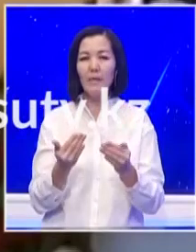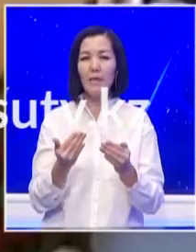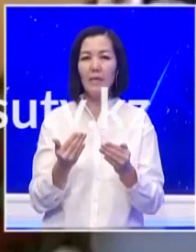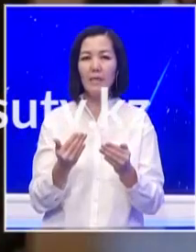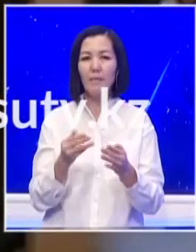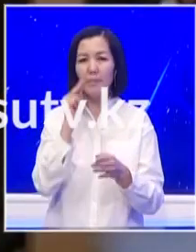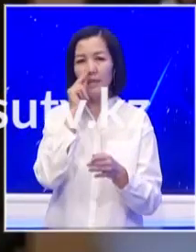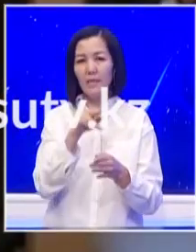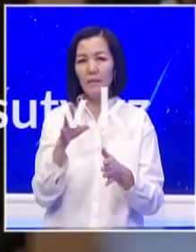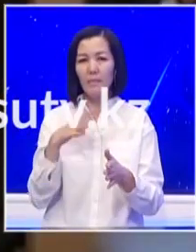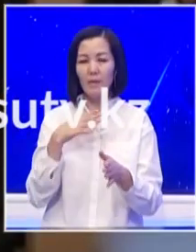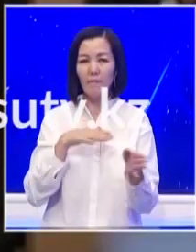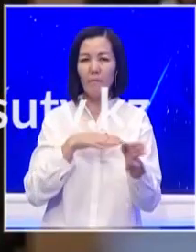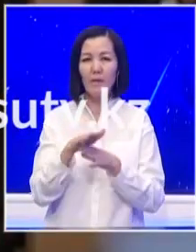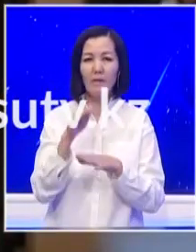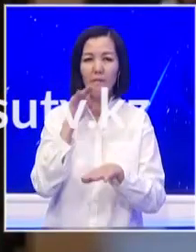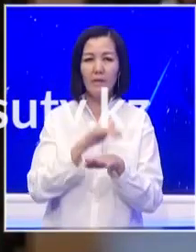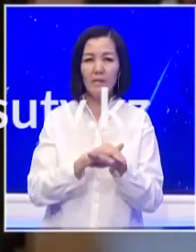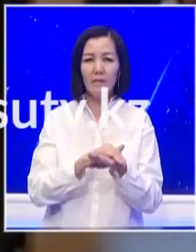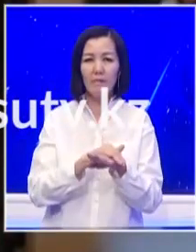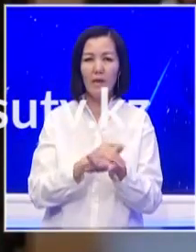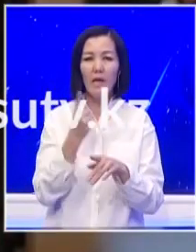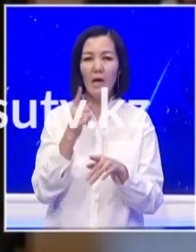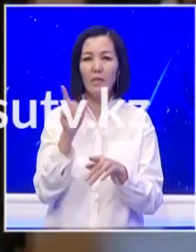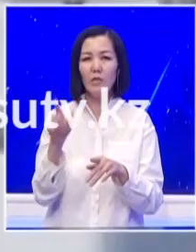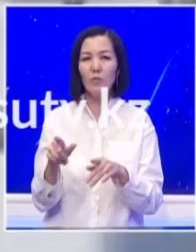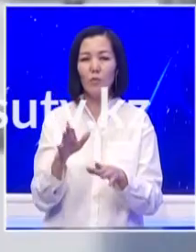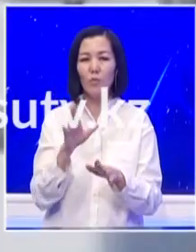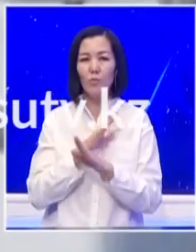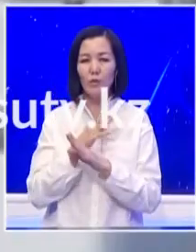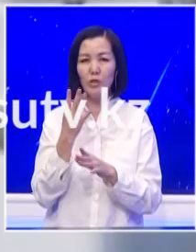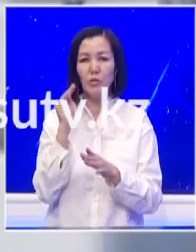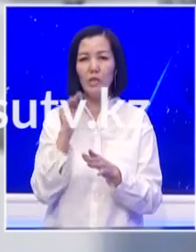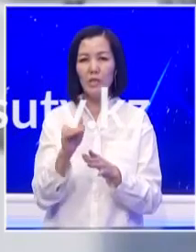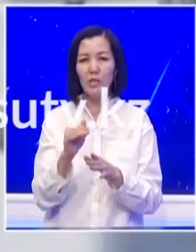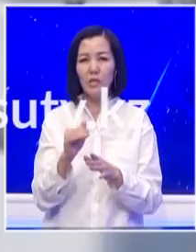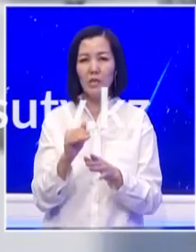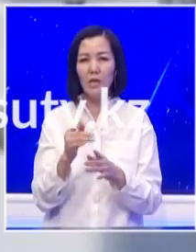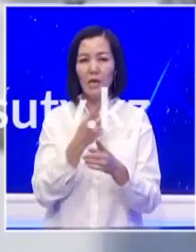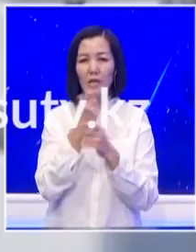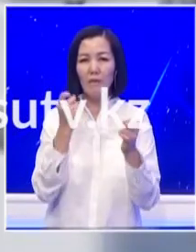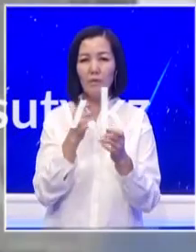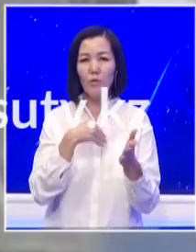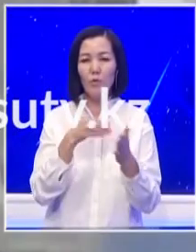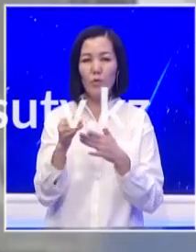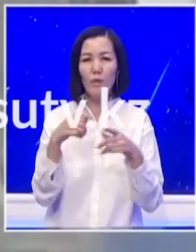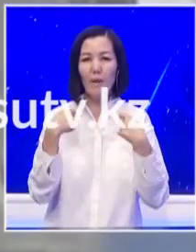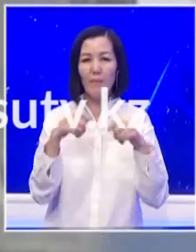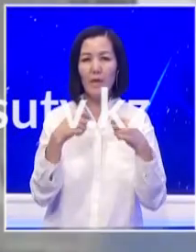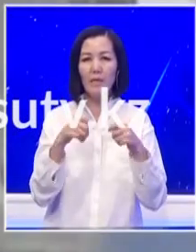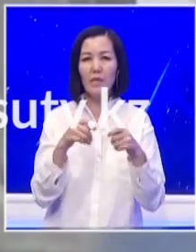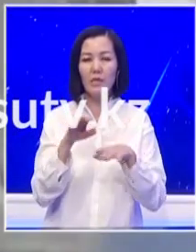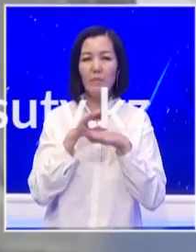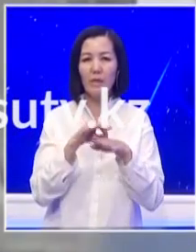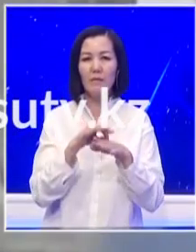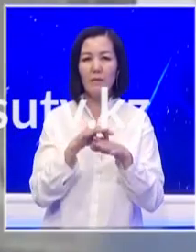у подозреваемых были вполне фиксированные ставки. Один умерший – 4 тысячи тенге. Как сообщается, купля-продажа происходила в